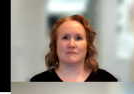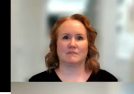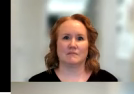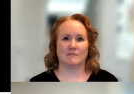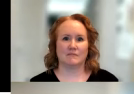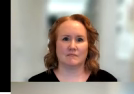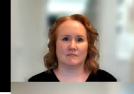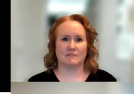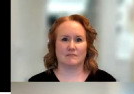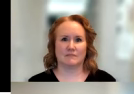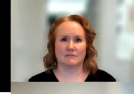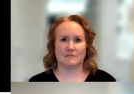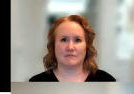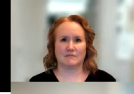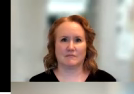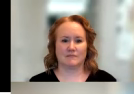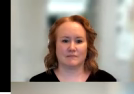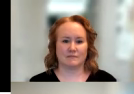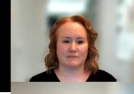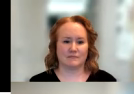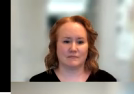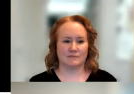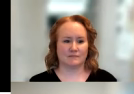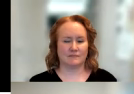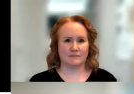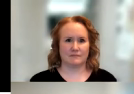da EØS-relevant for oss.